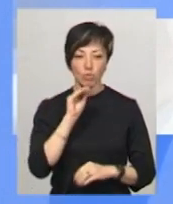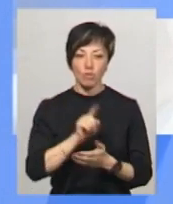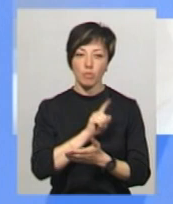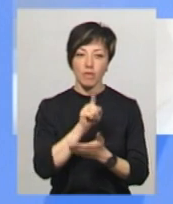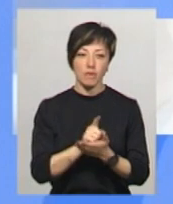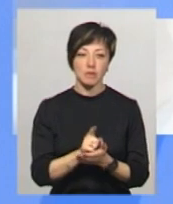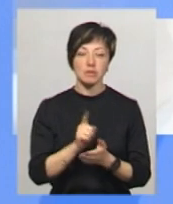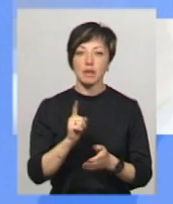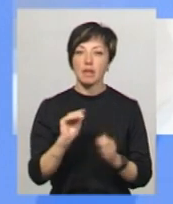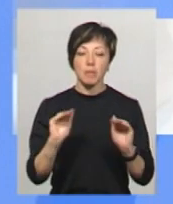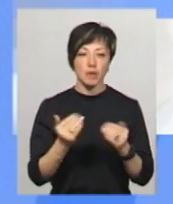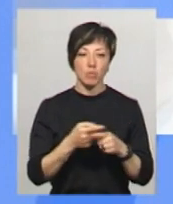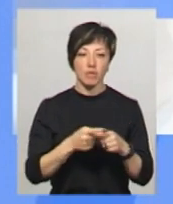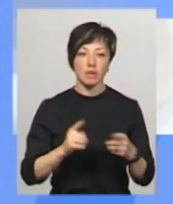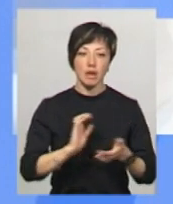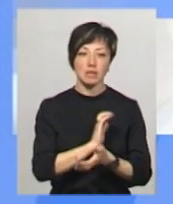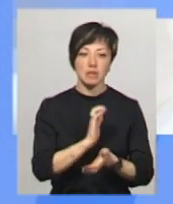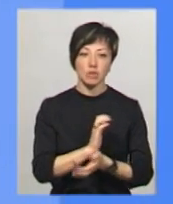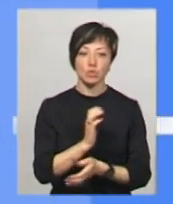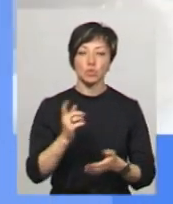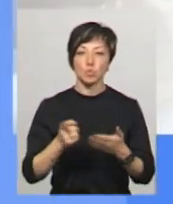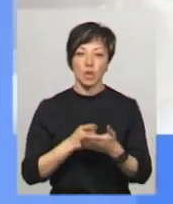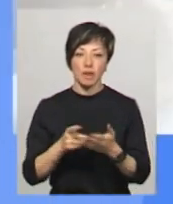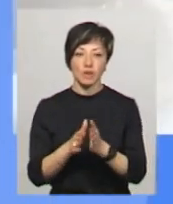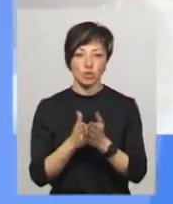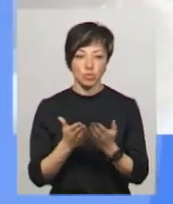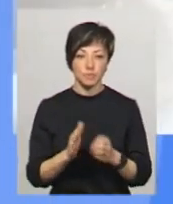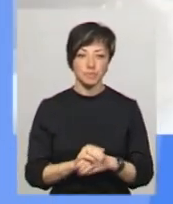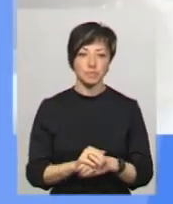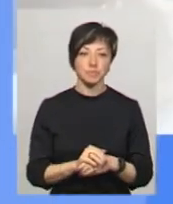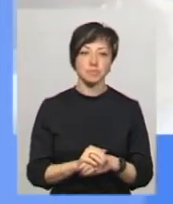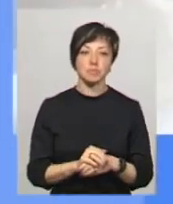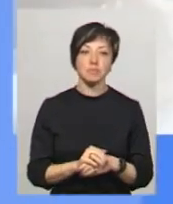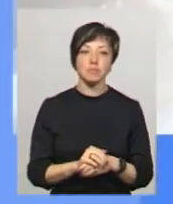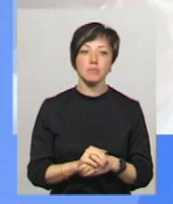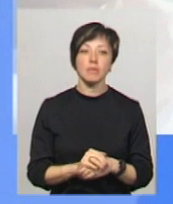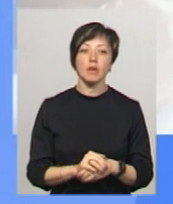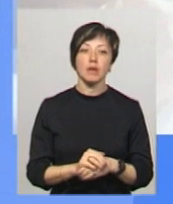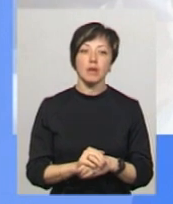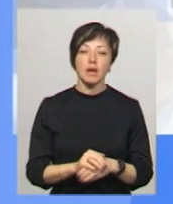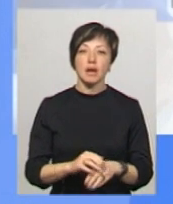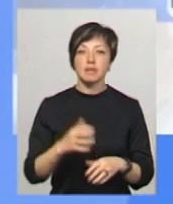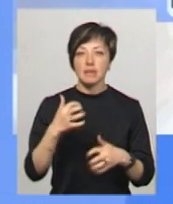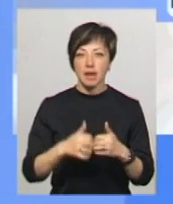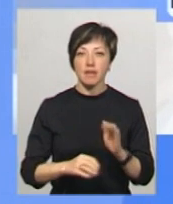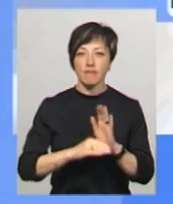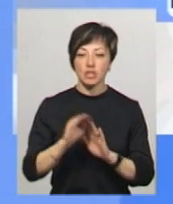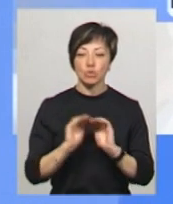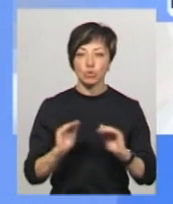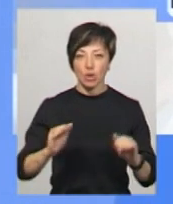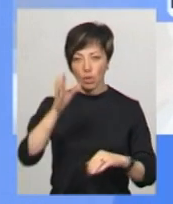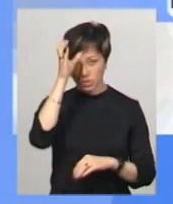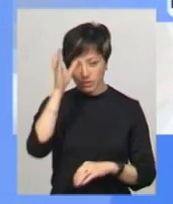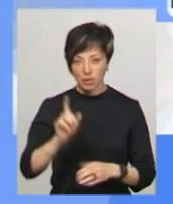виходити не менш від половини газет, журналів та книжок. Дошкільна, середня, вища, а також позашкільна освіта, яку фінансує